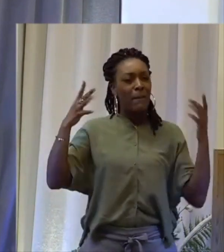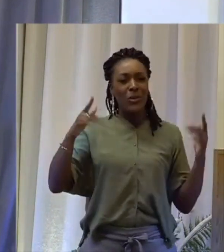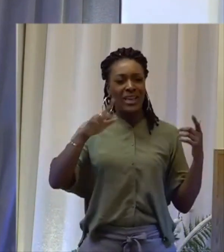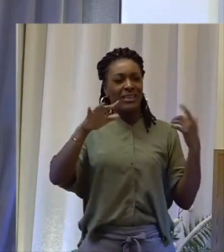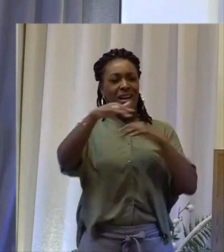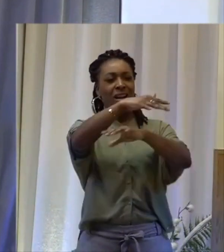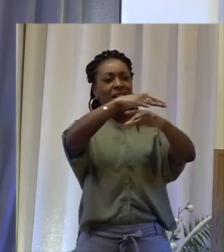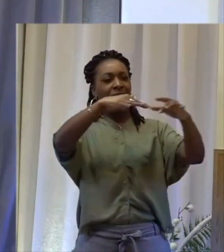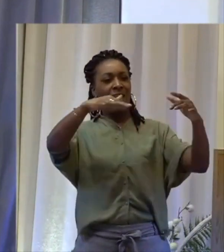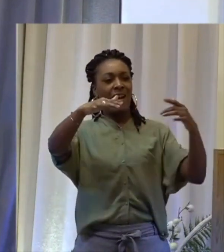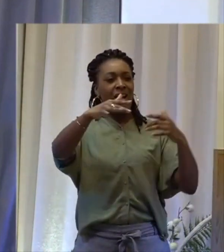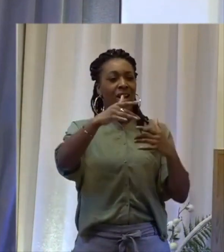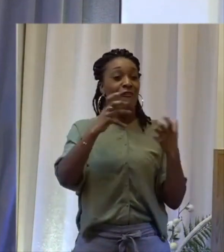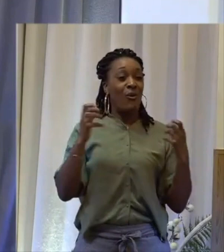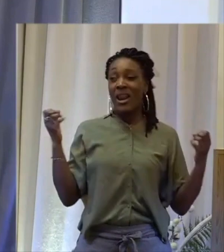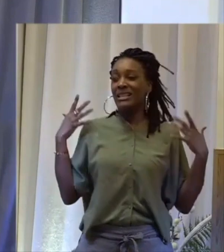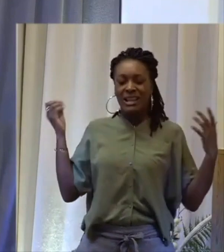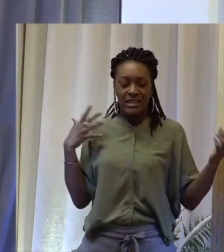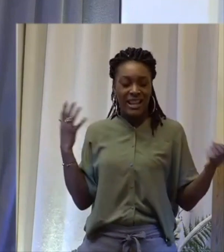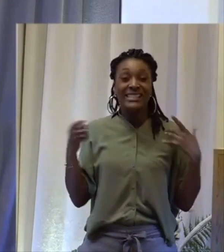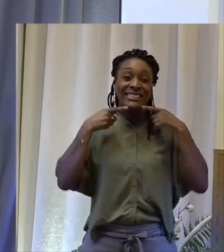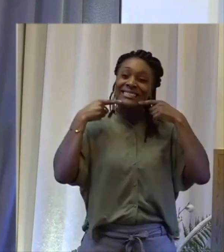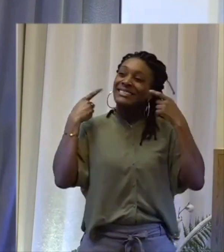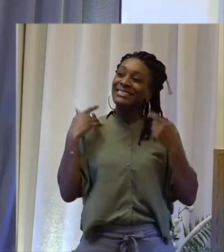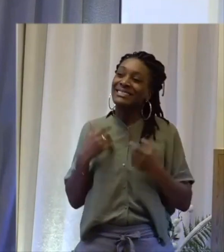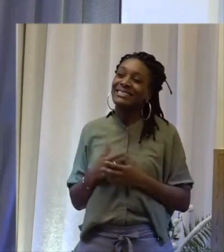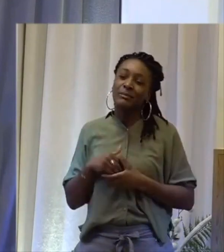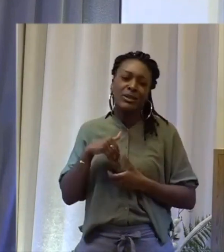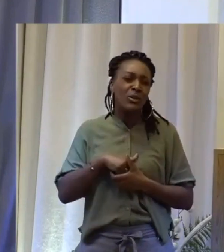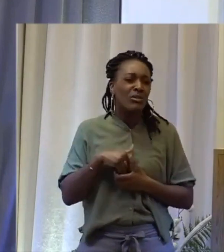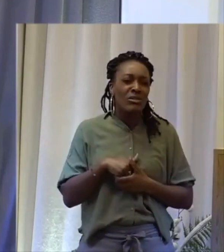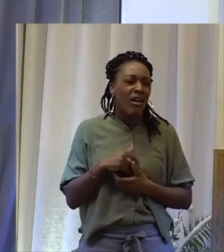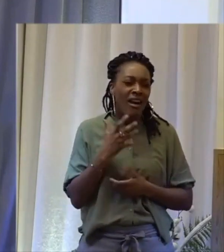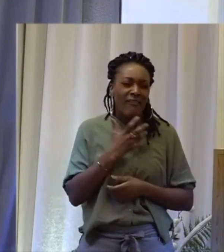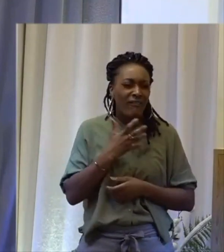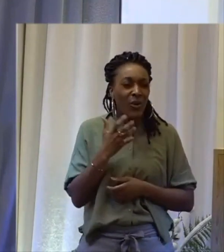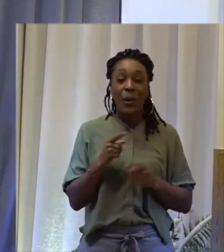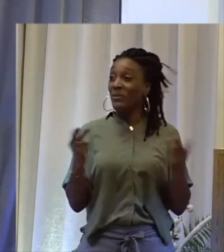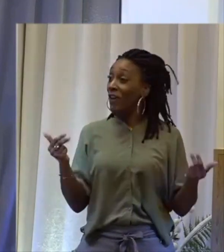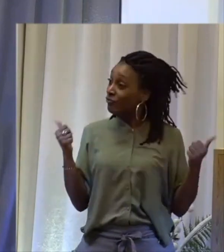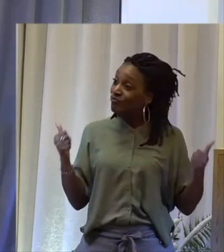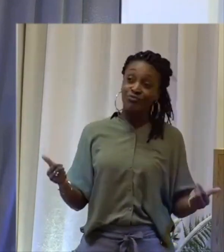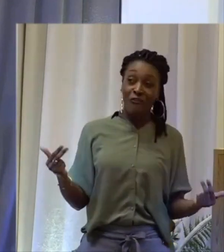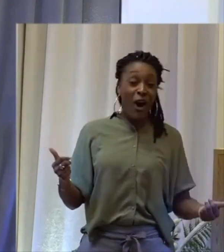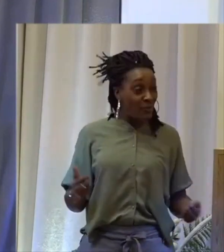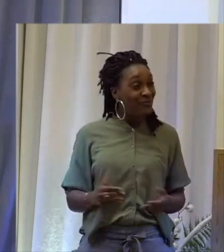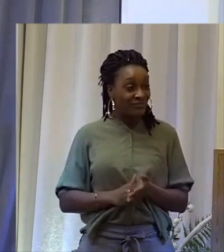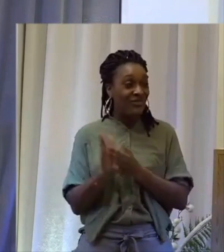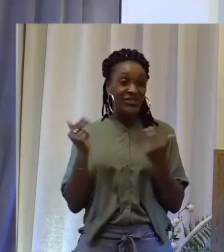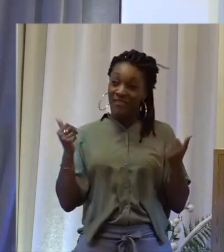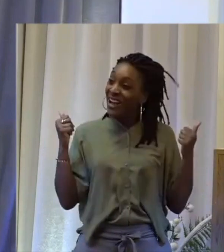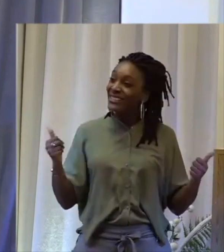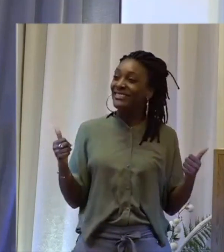toi parce que tu as envie qu'on te laisse tranquille. Et que tu fais semblant que tout va bien. Et que quand